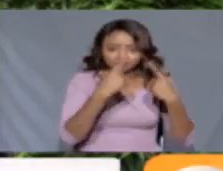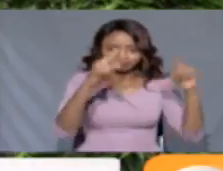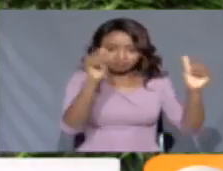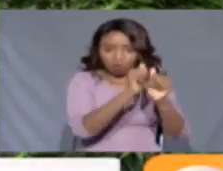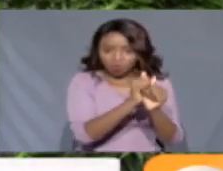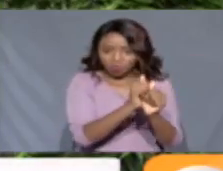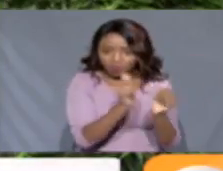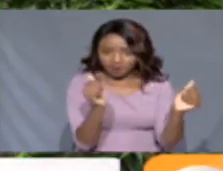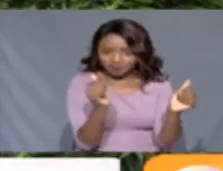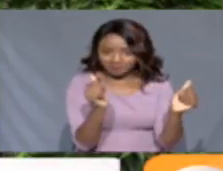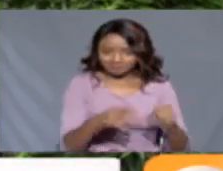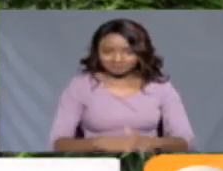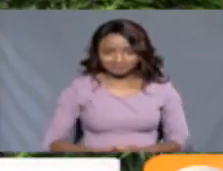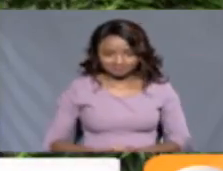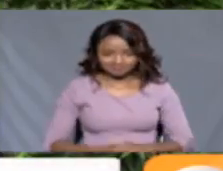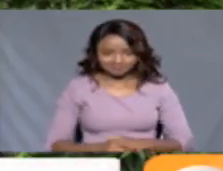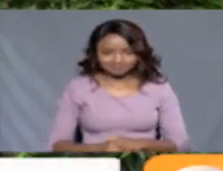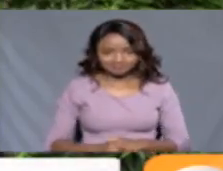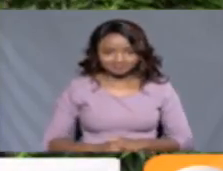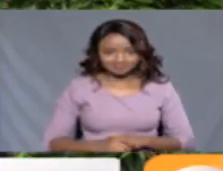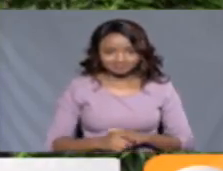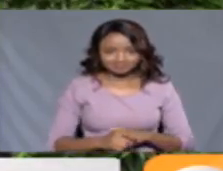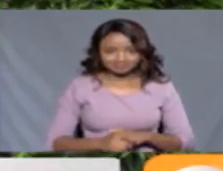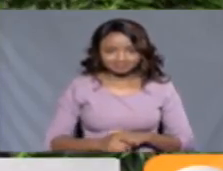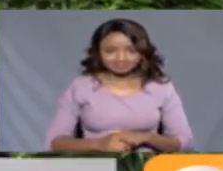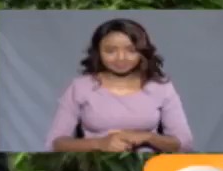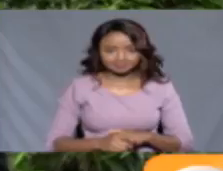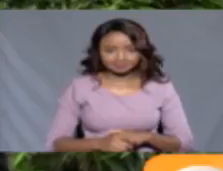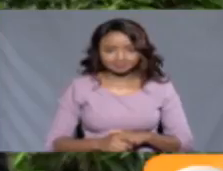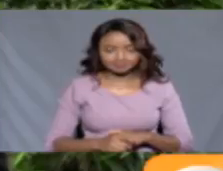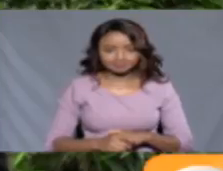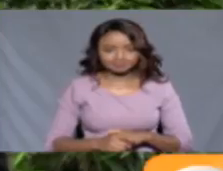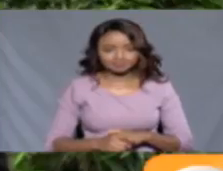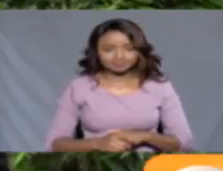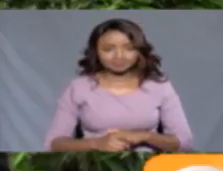exercise. Chemutai Goin, Citizen TV, Harambe House, Nairobi.